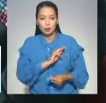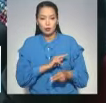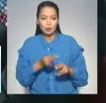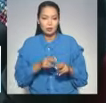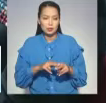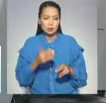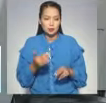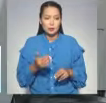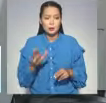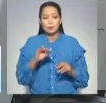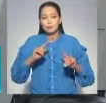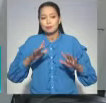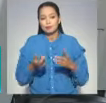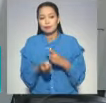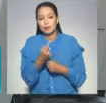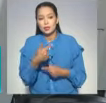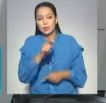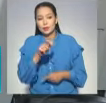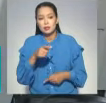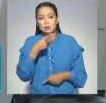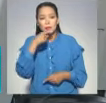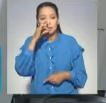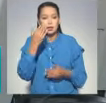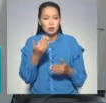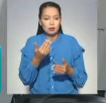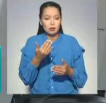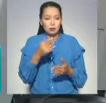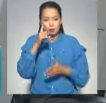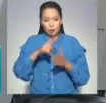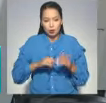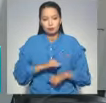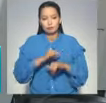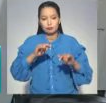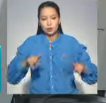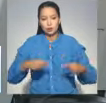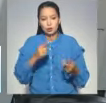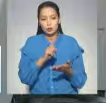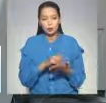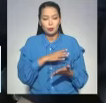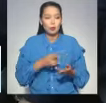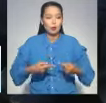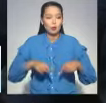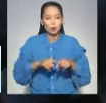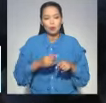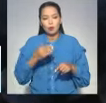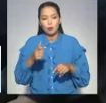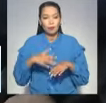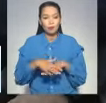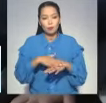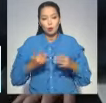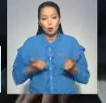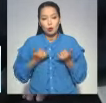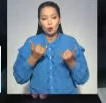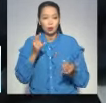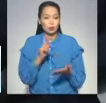талаптар сақталса, азаматтардың полицияға деген сенімі артады. Әрине, қоғам тарапынан да құрмет болу